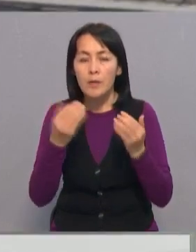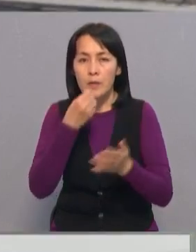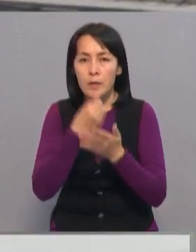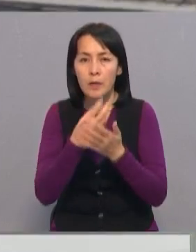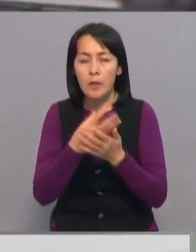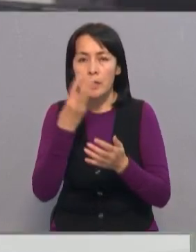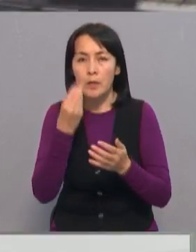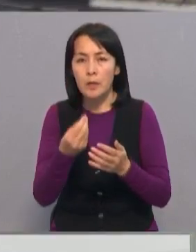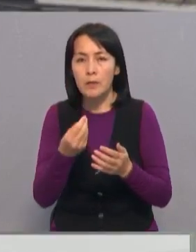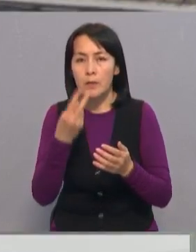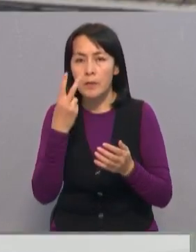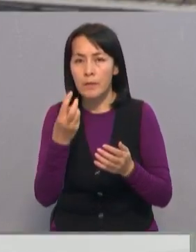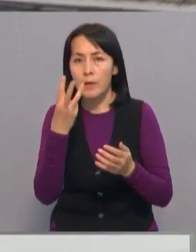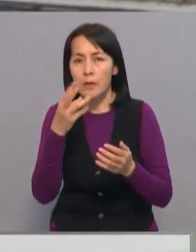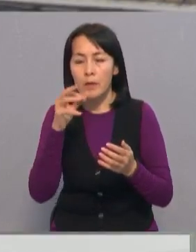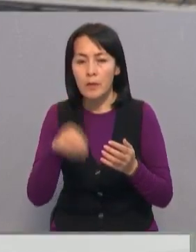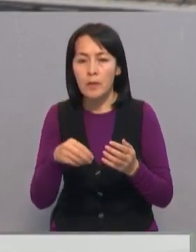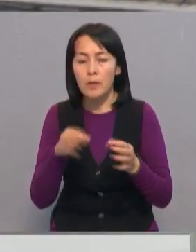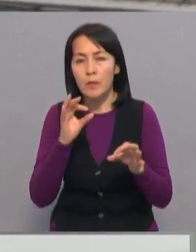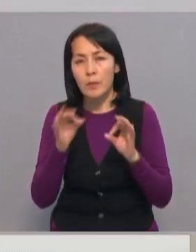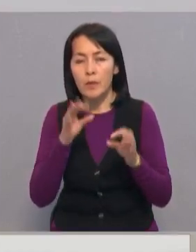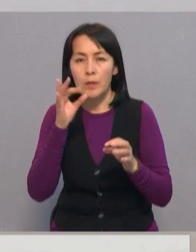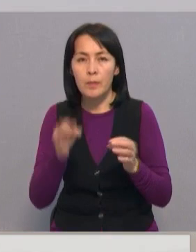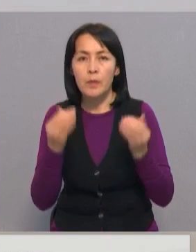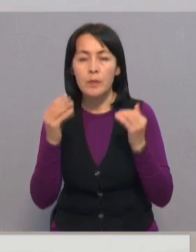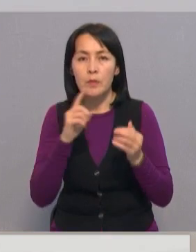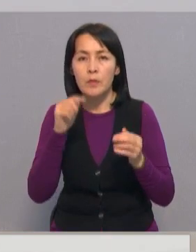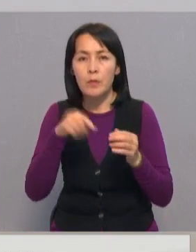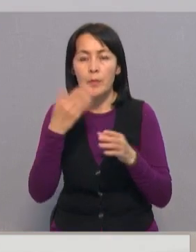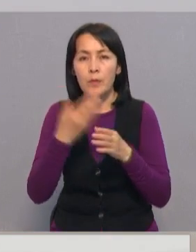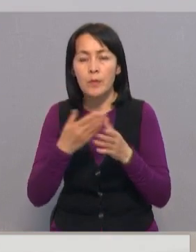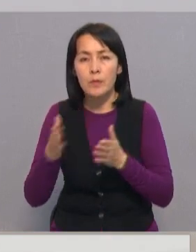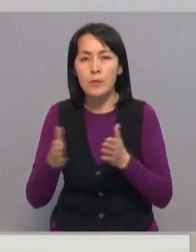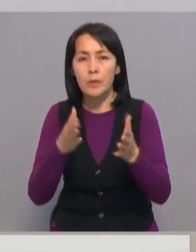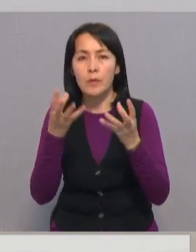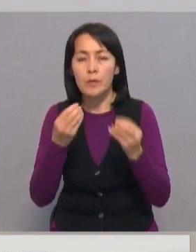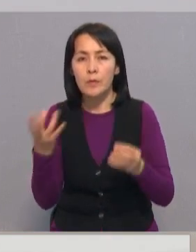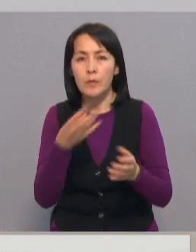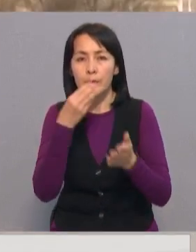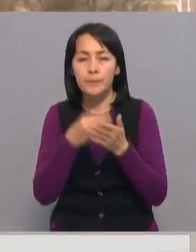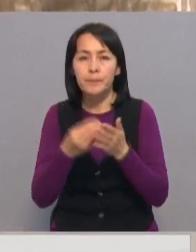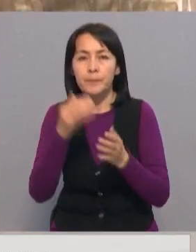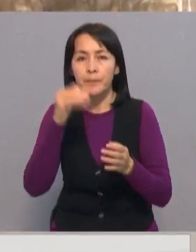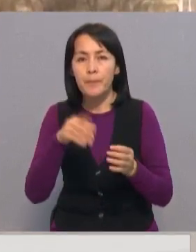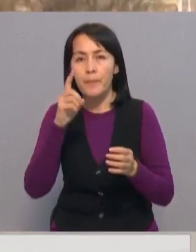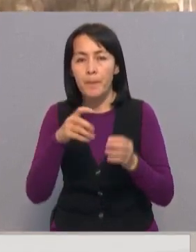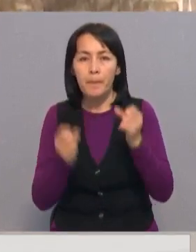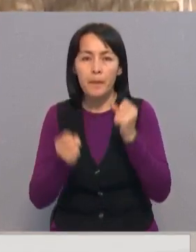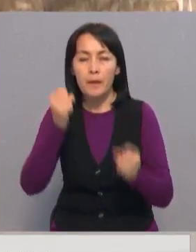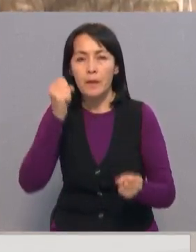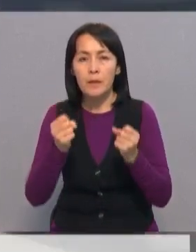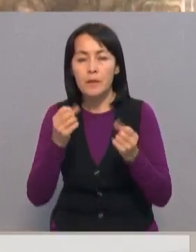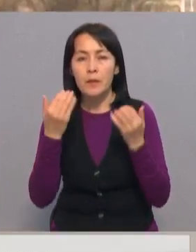удорожание тарифа будет не в 2-3 раза, а на определенный процент. Чтобы обслуживать дороги, дополнительно нужно купить 1100 единиц